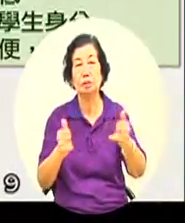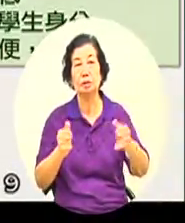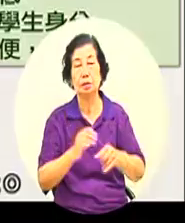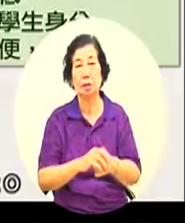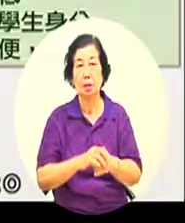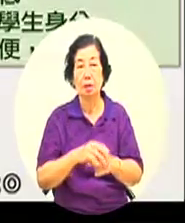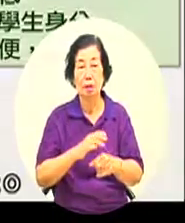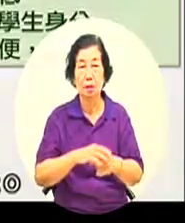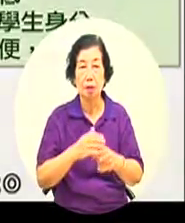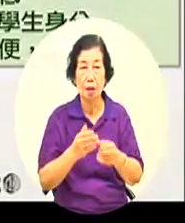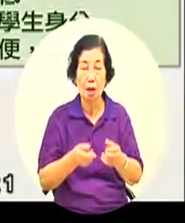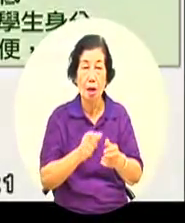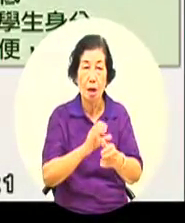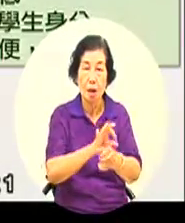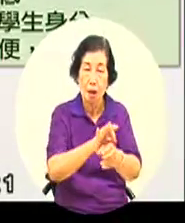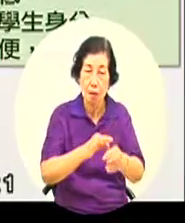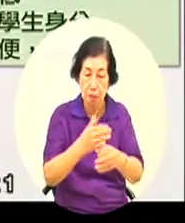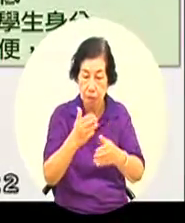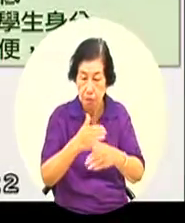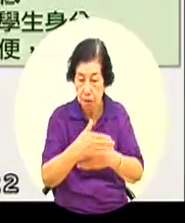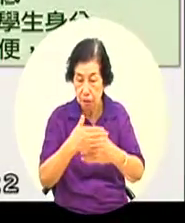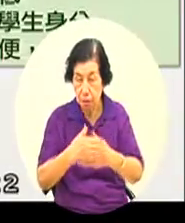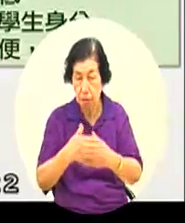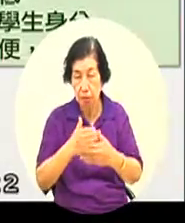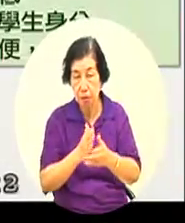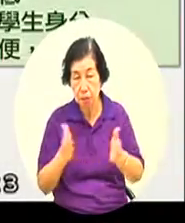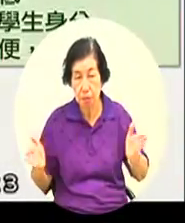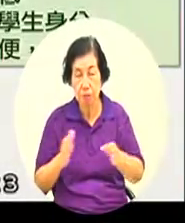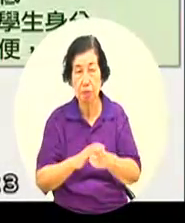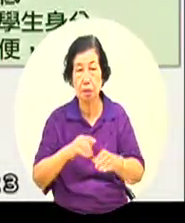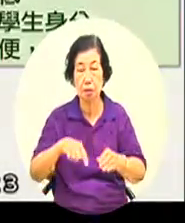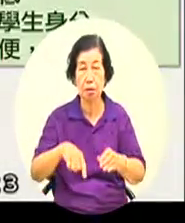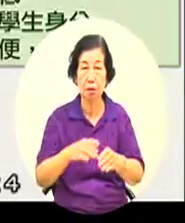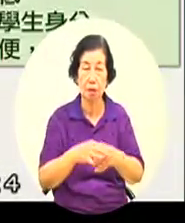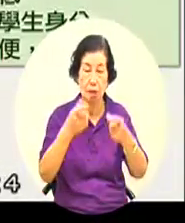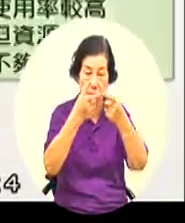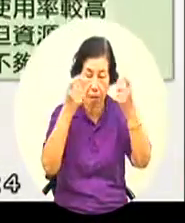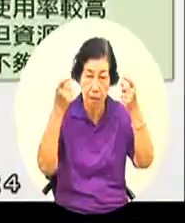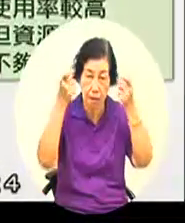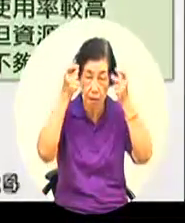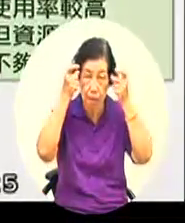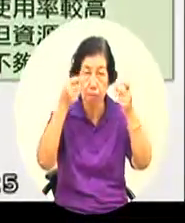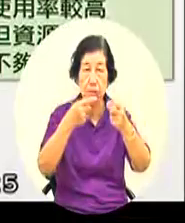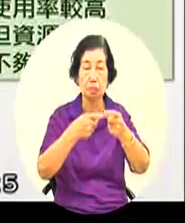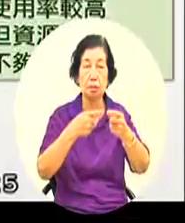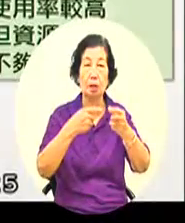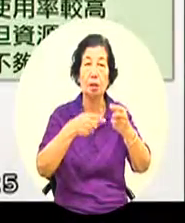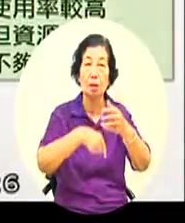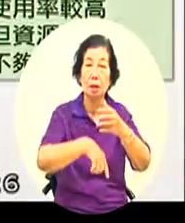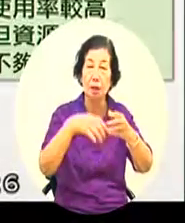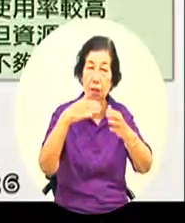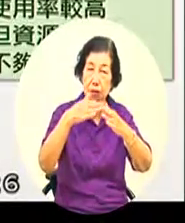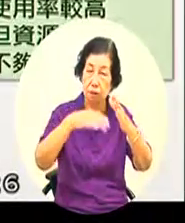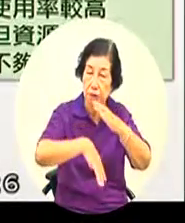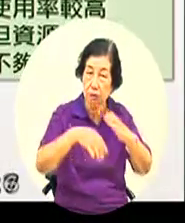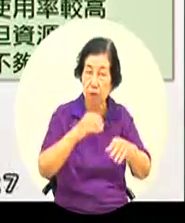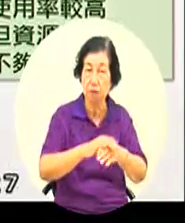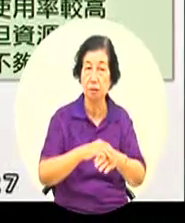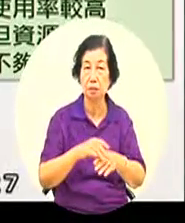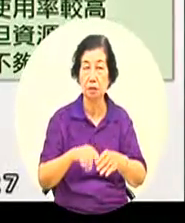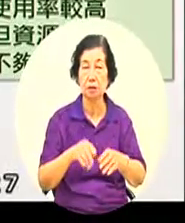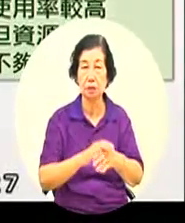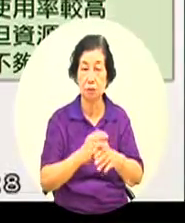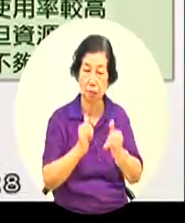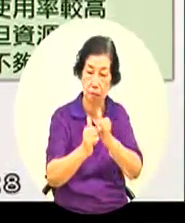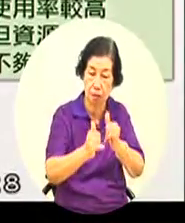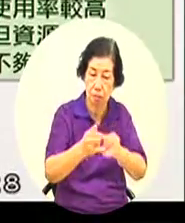程内容呢缺乏吸引力，这是目前高雄市 Dr. Go 的自主学习的状况。那民间呢也有人在做，